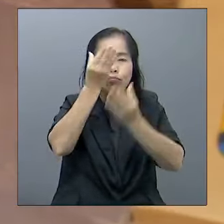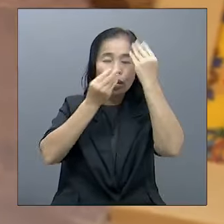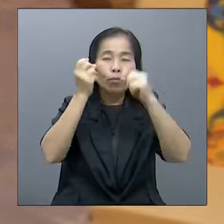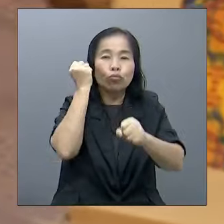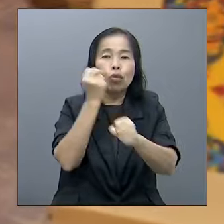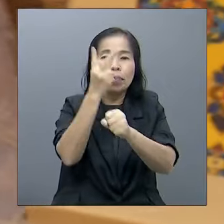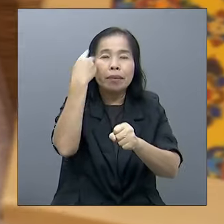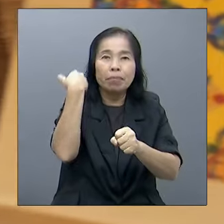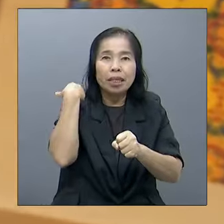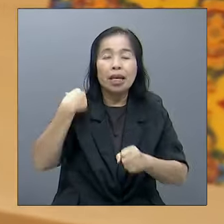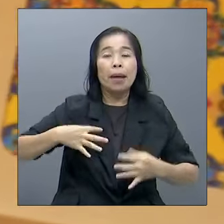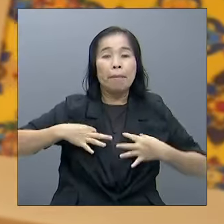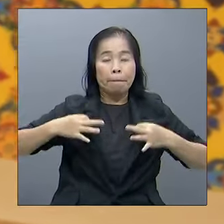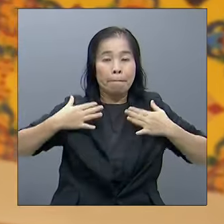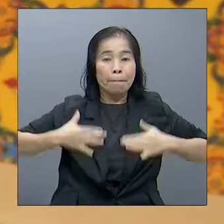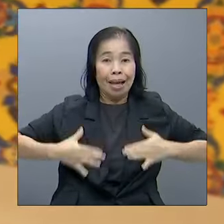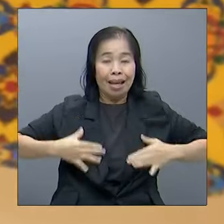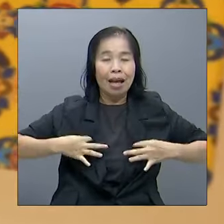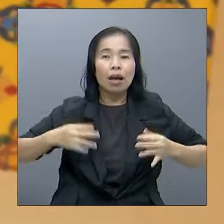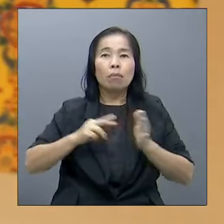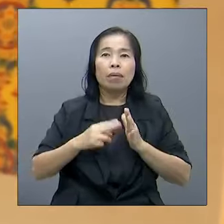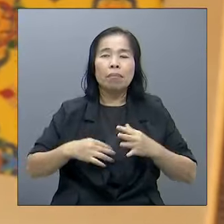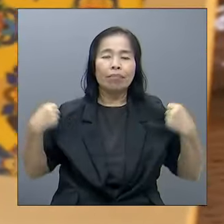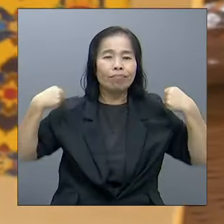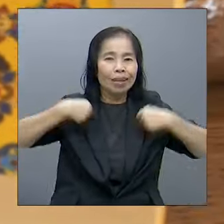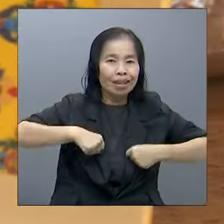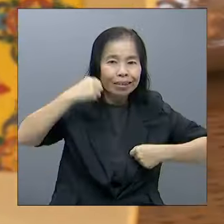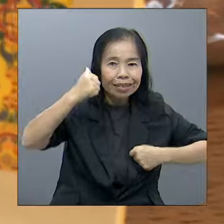ตรงนี้เนี่ยเกิดจากการที่มีทีมวิจัยเหมือนกัน